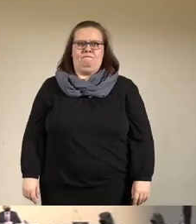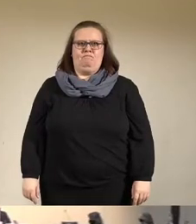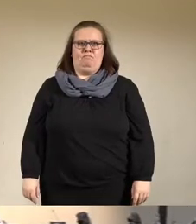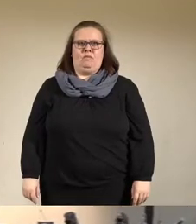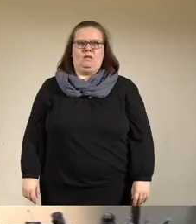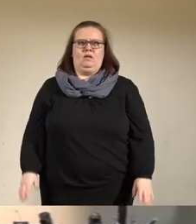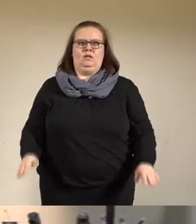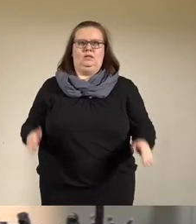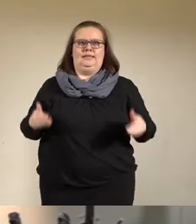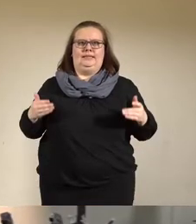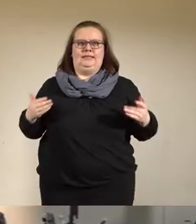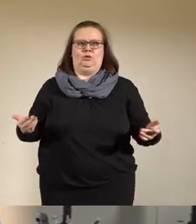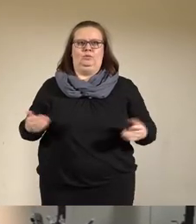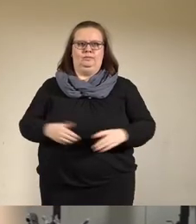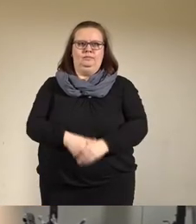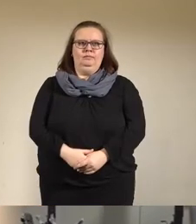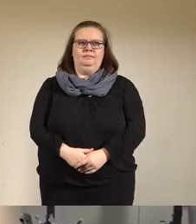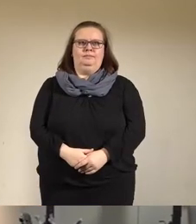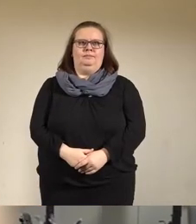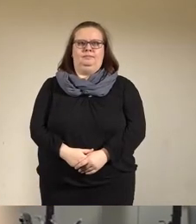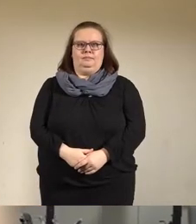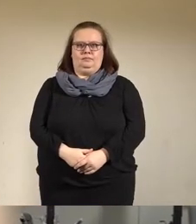So, also.